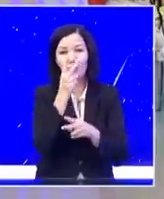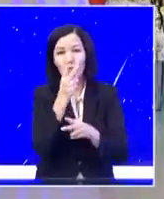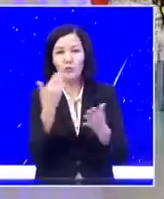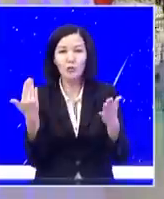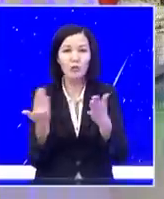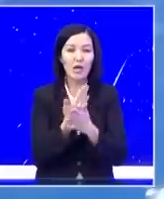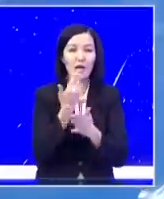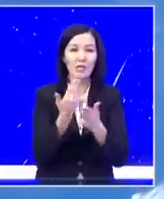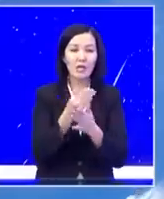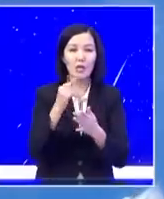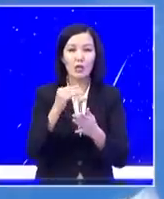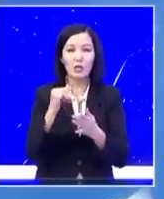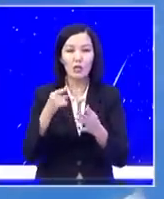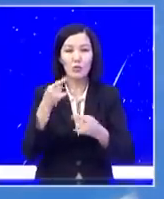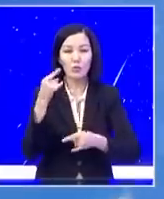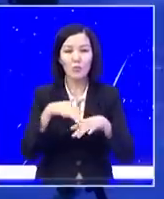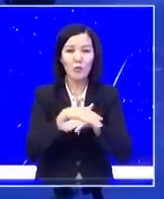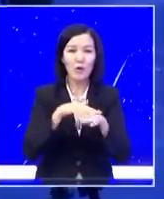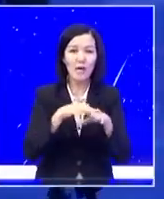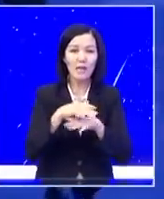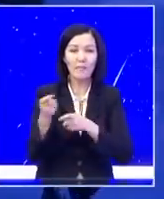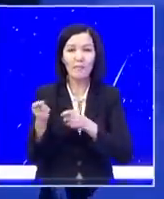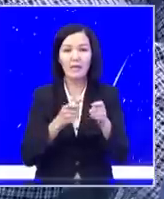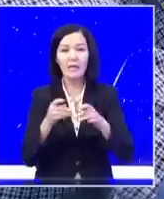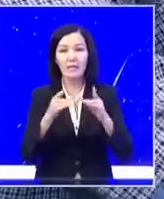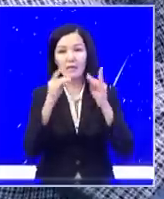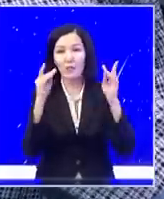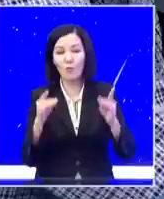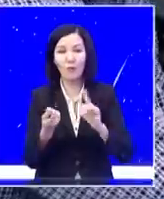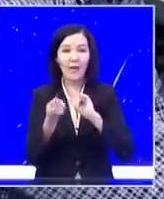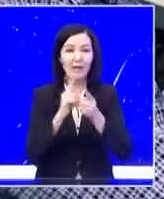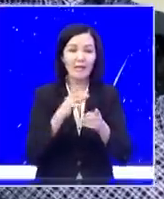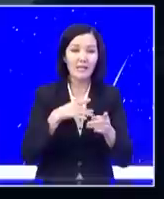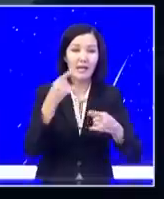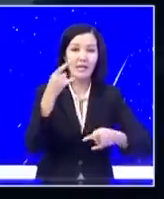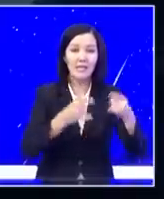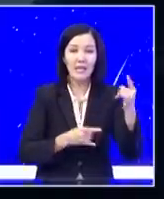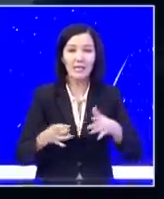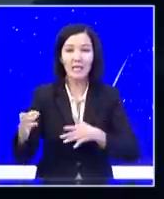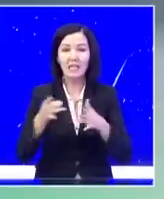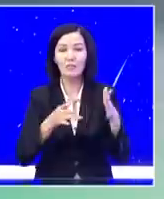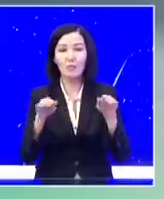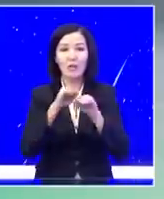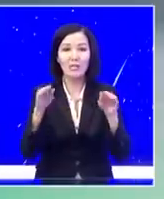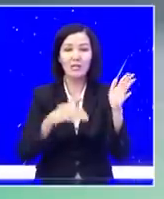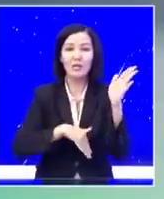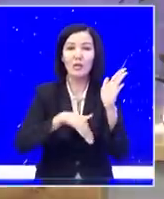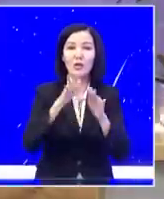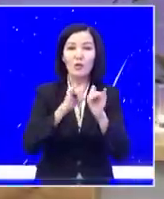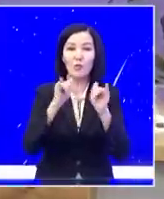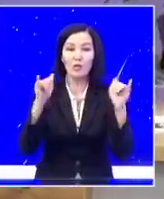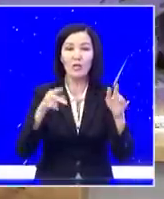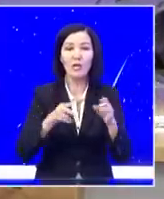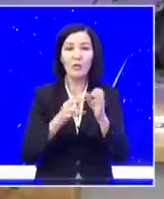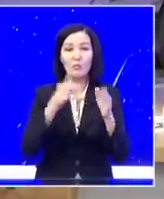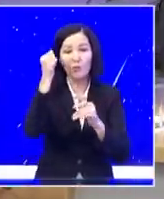жаңаша жан Жетісуды бұқара мен билік арасындағы алтын көпірге айналдырды. Телеарна республикалық деңгейге көтерілді. 2017